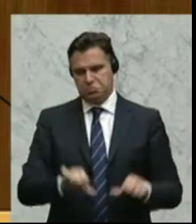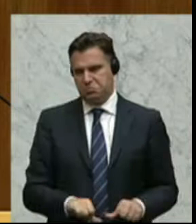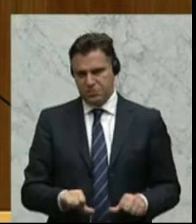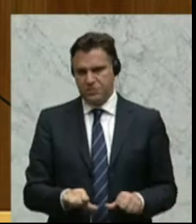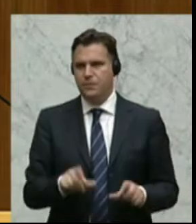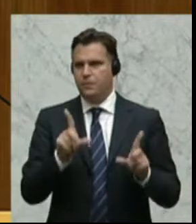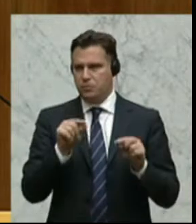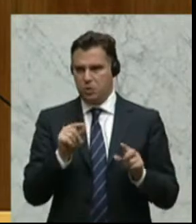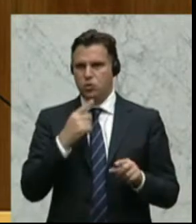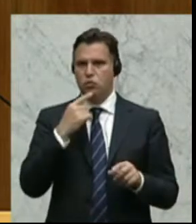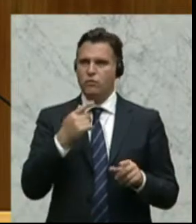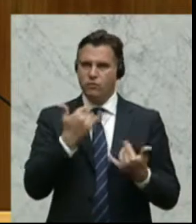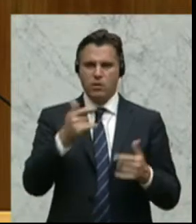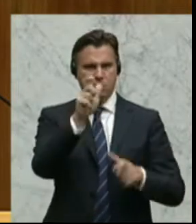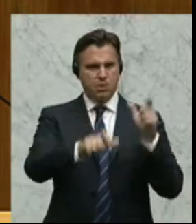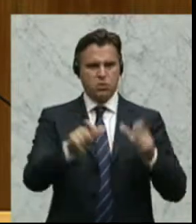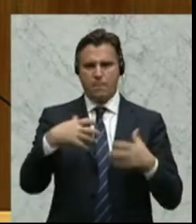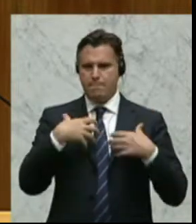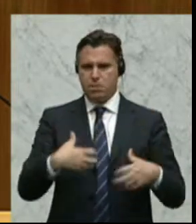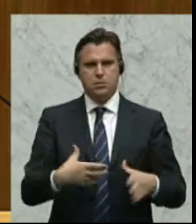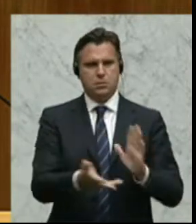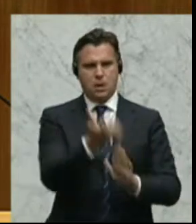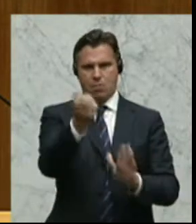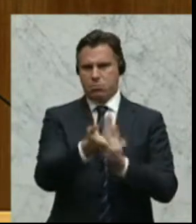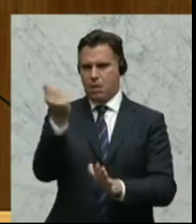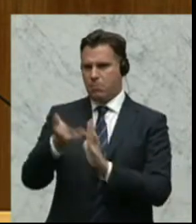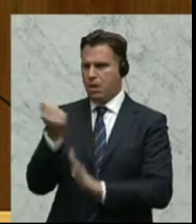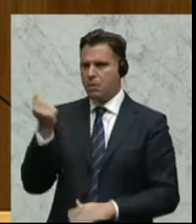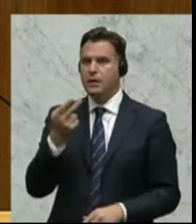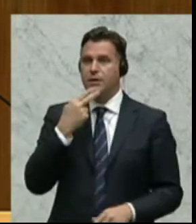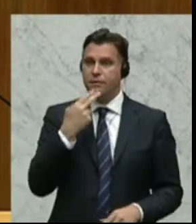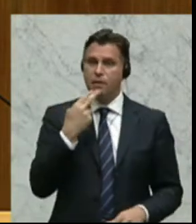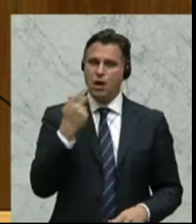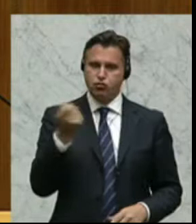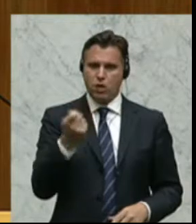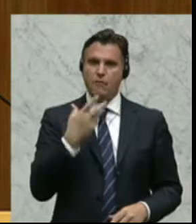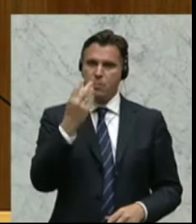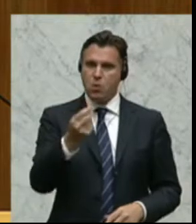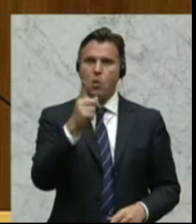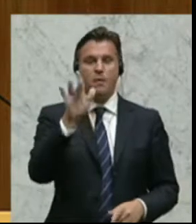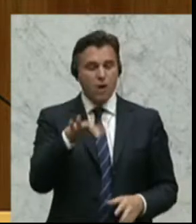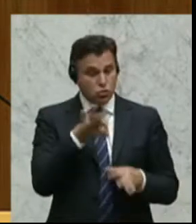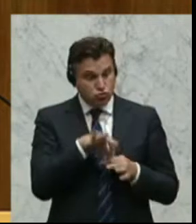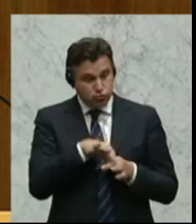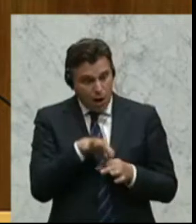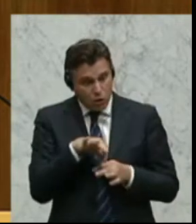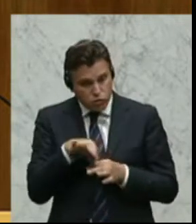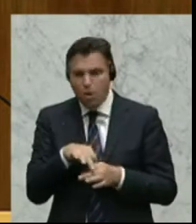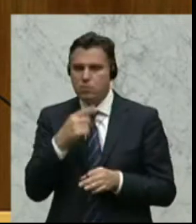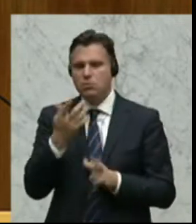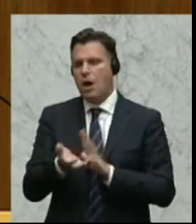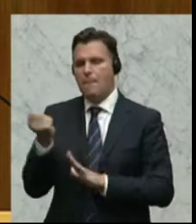Enteignung. Bestraft werden all jene, die sich trotz der hohen Steuersätze etwas ersparen konnten. Anstatt wieder über neue